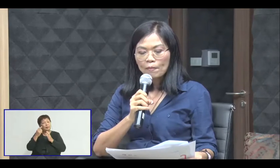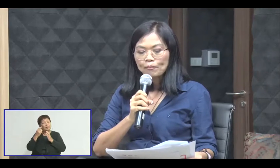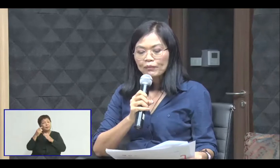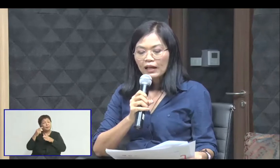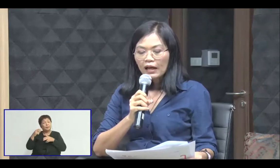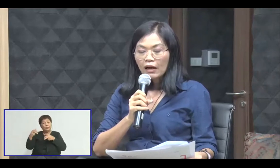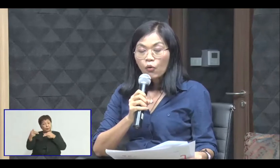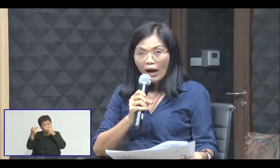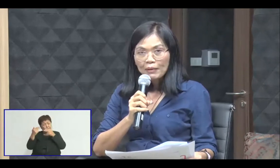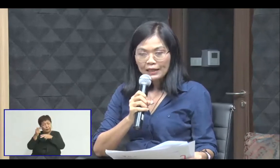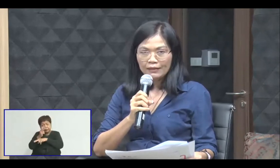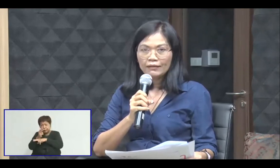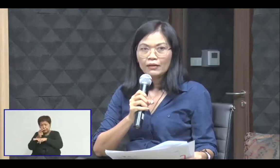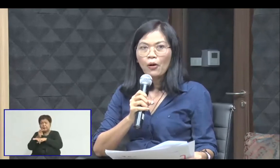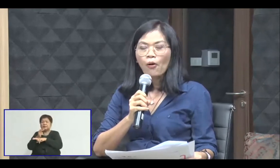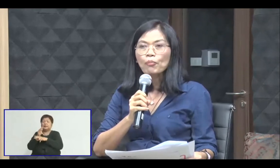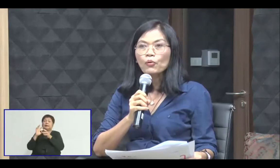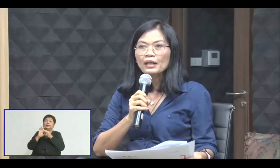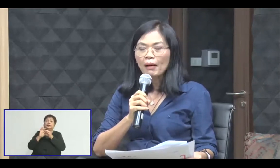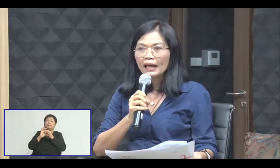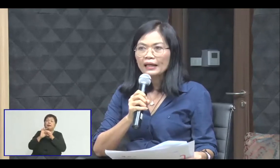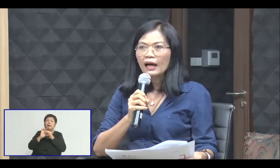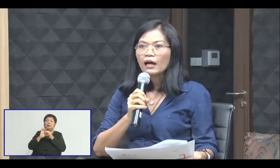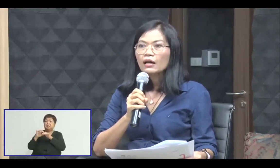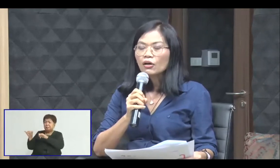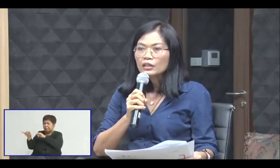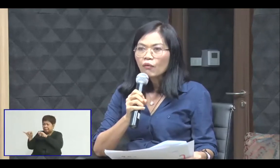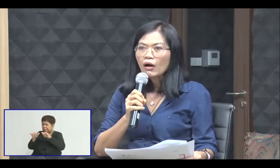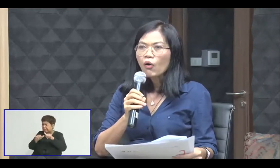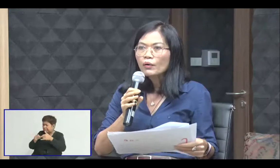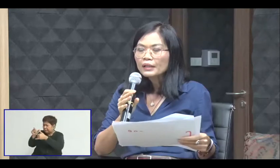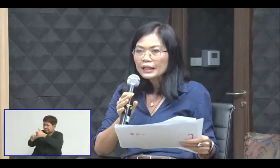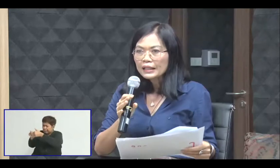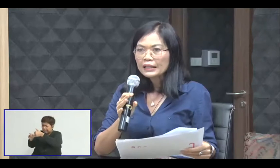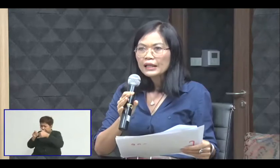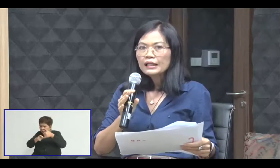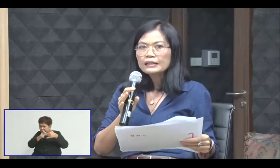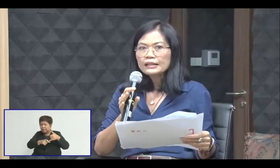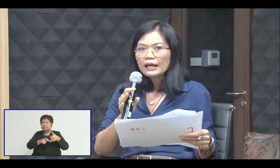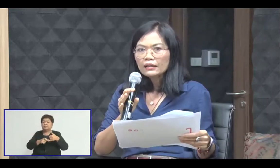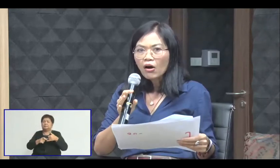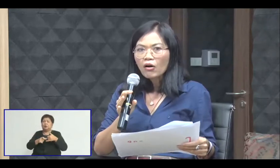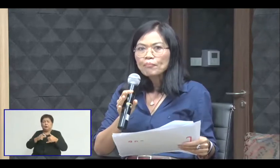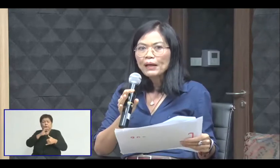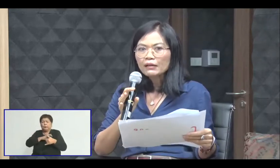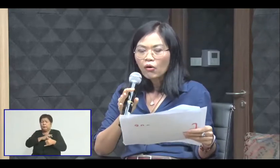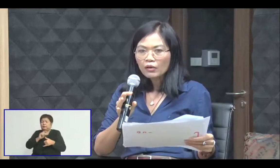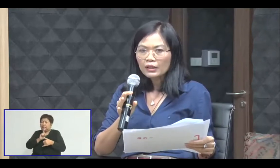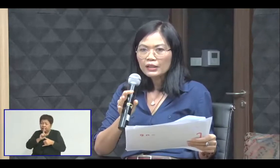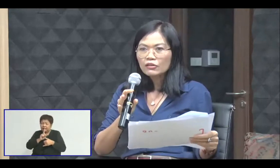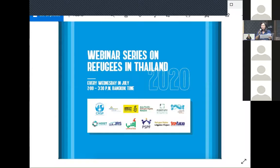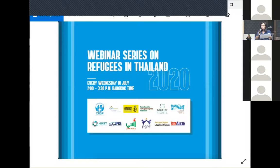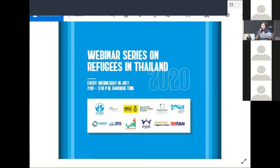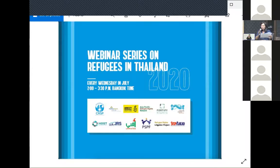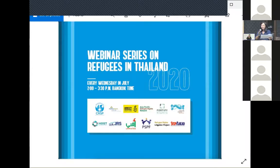ของความเห็นของผู้ลี้ภัยค่ะก็คือว่าคนที่จะต้องเป็นคน